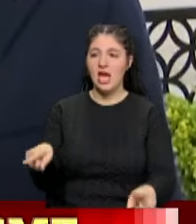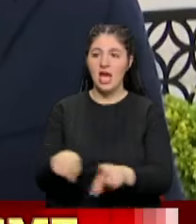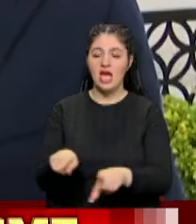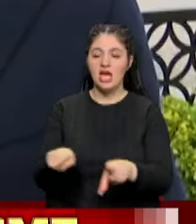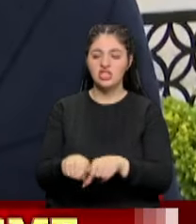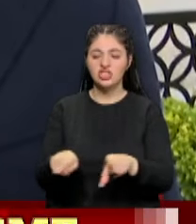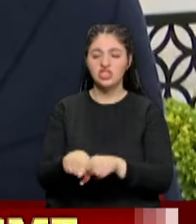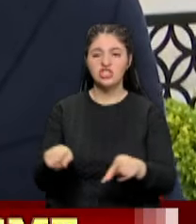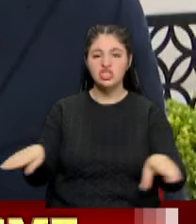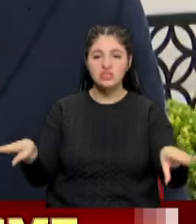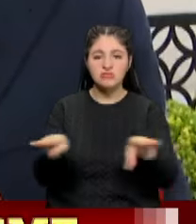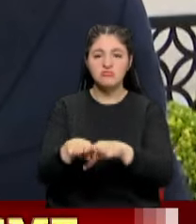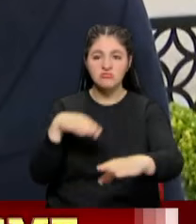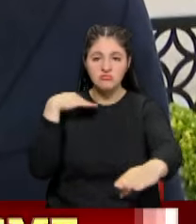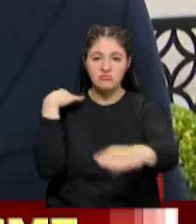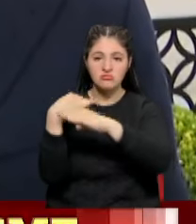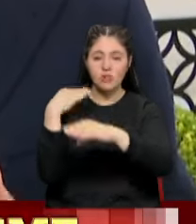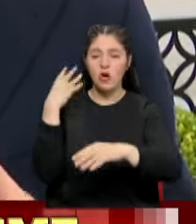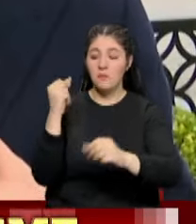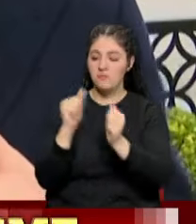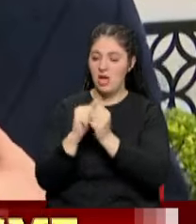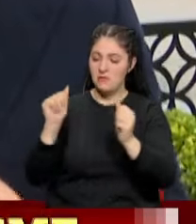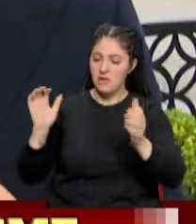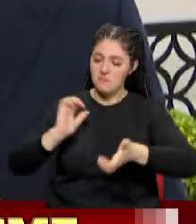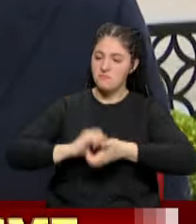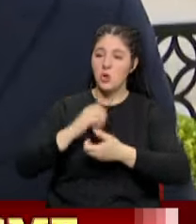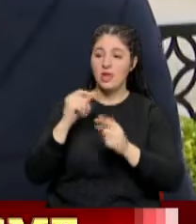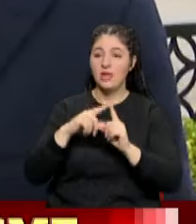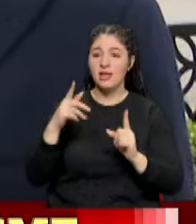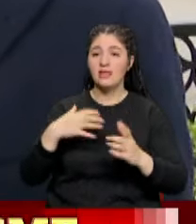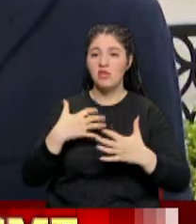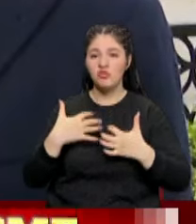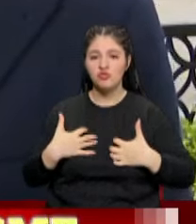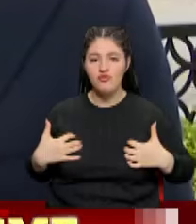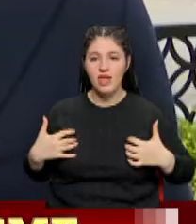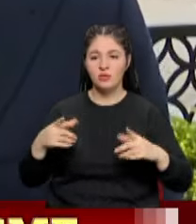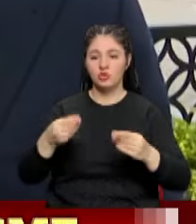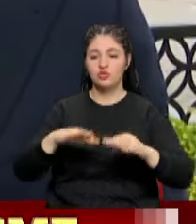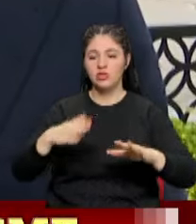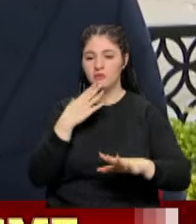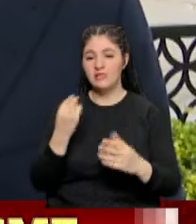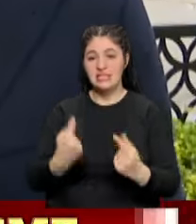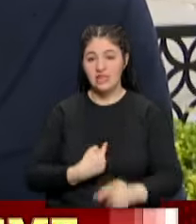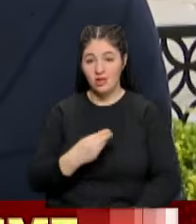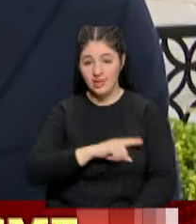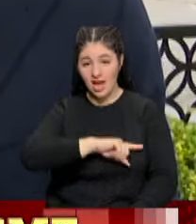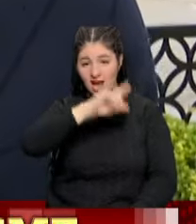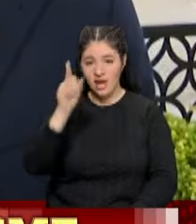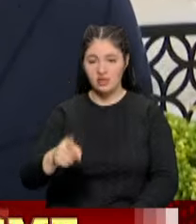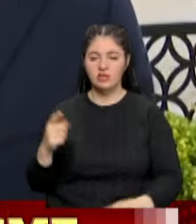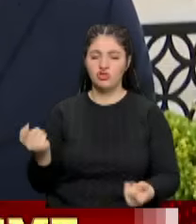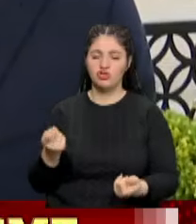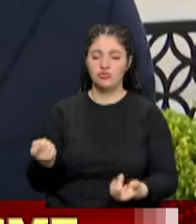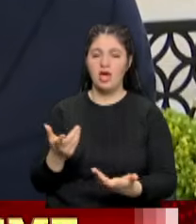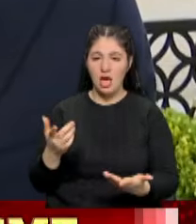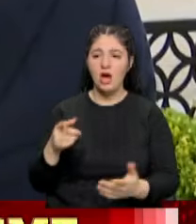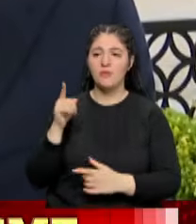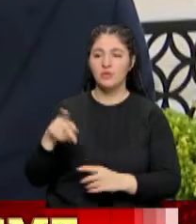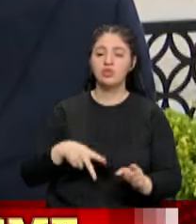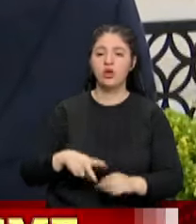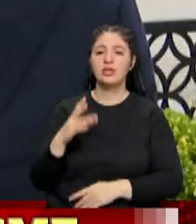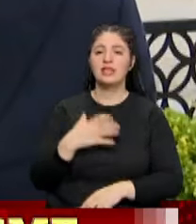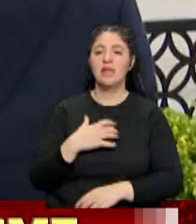eşitlenene kadar, bir olana kadar, birlikte olana kadar, kendini güvende buradaki çocuklar, gençler hissedene kadar çalışmaya, bu